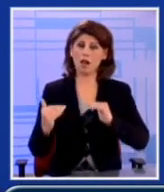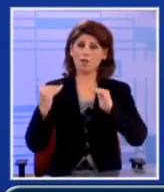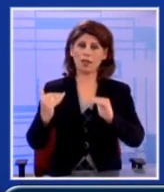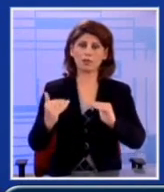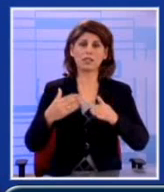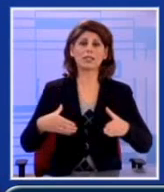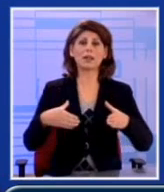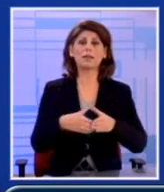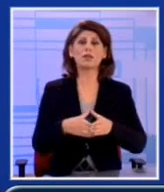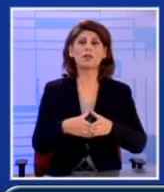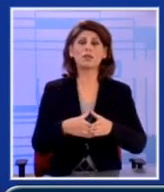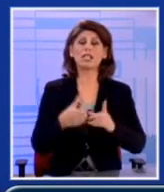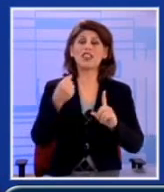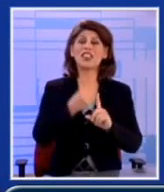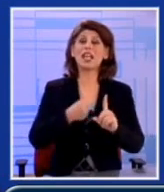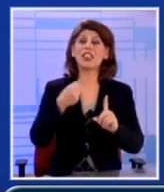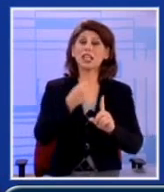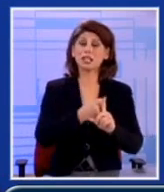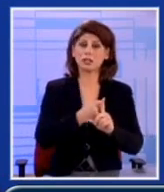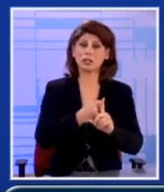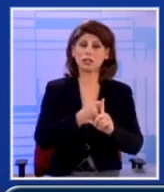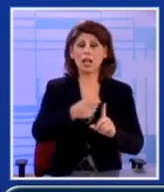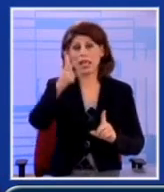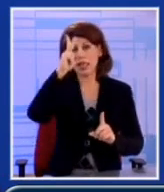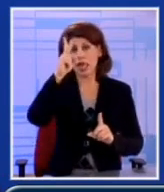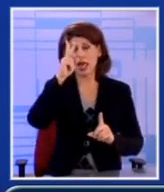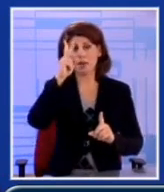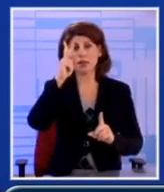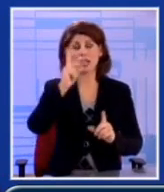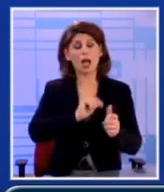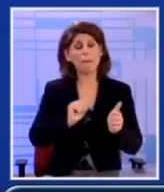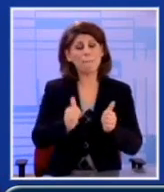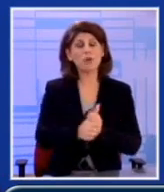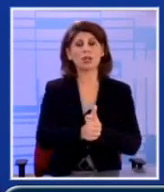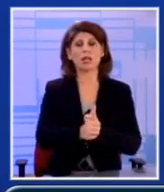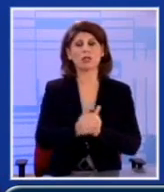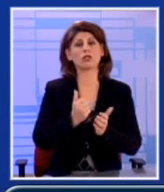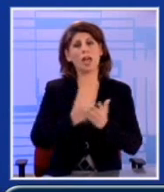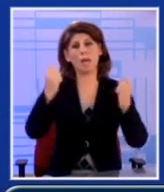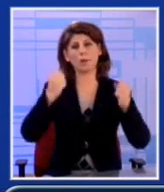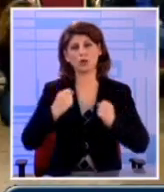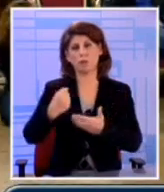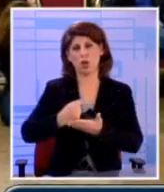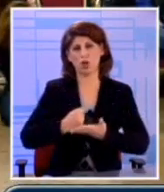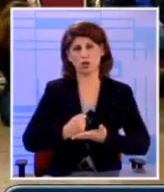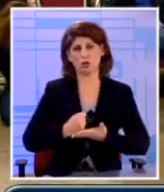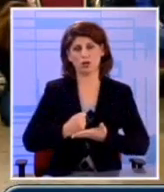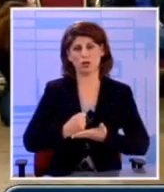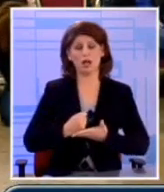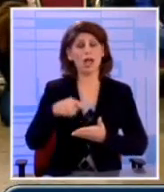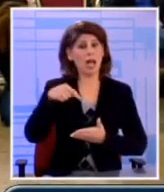της Επιτροπής Διεκδίκησης των Γερμανικών Επανορθώσεων και Αποζημιώσεων. Είναι